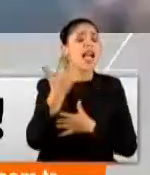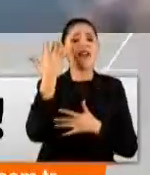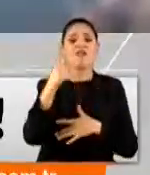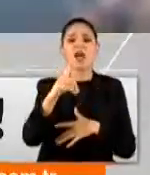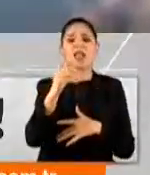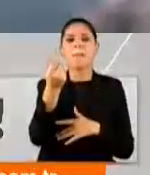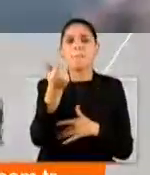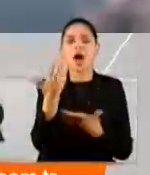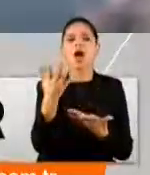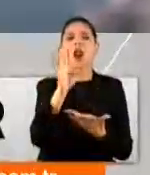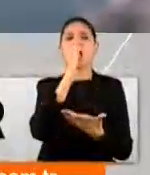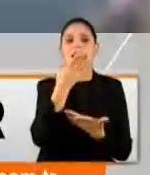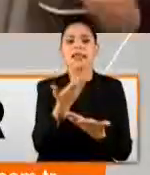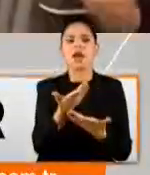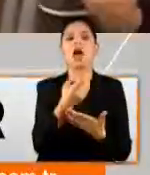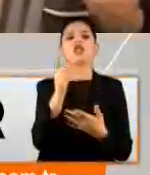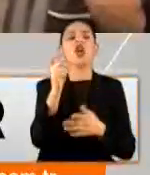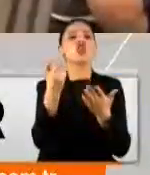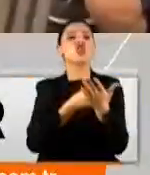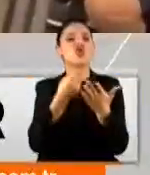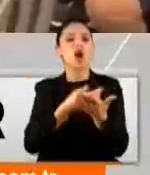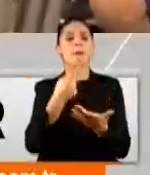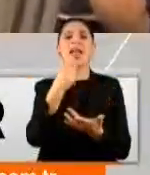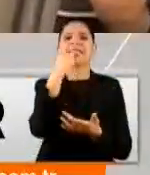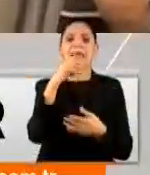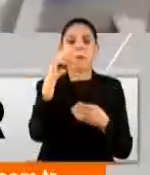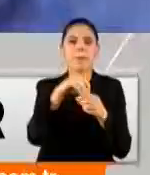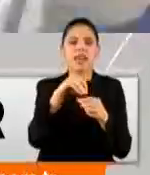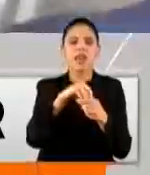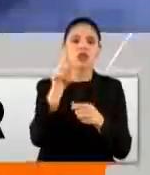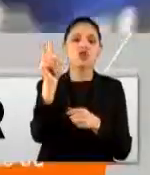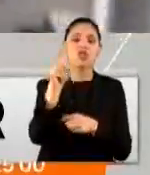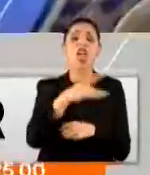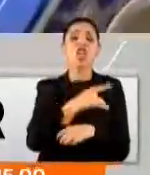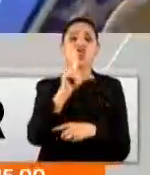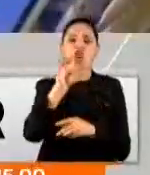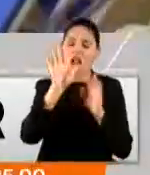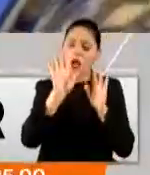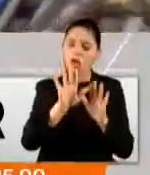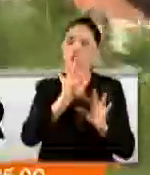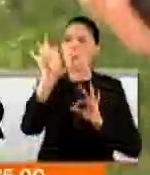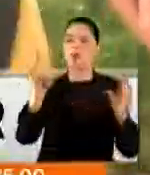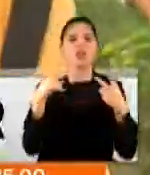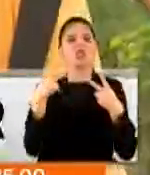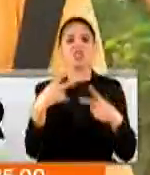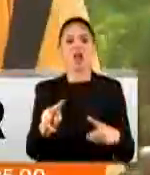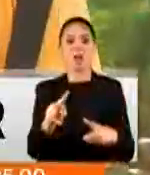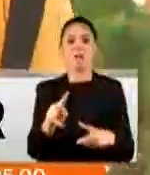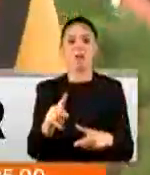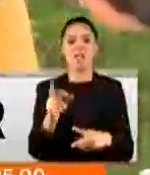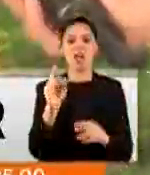para, metal para, cam eşya ve çelik eşyalar üzerinde canlı kalıp bulaşabiliyor. Şaka